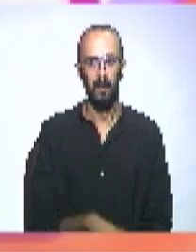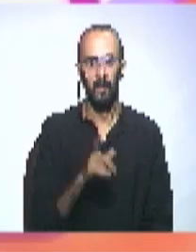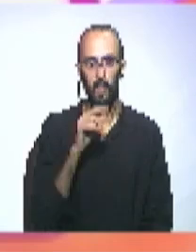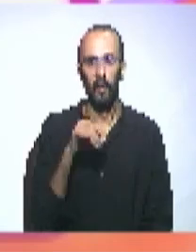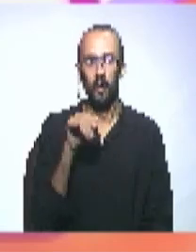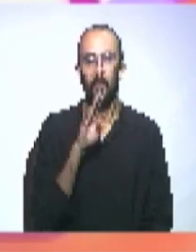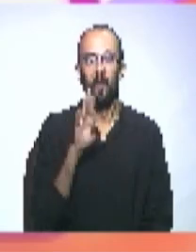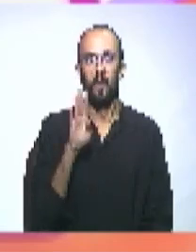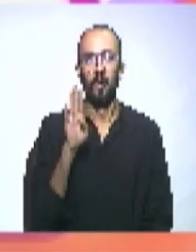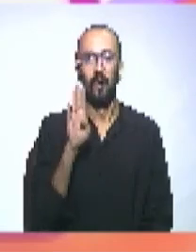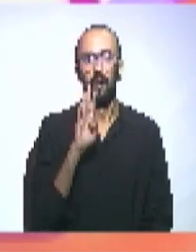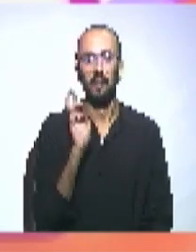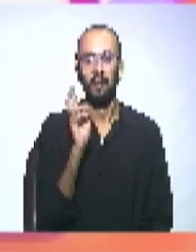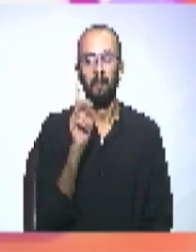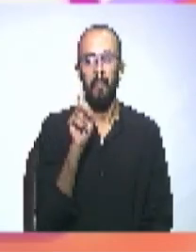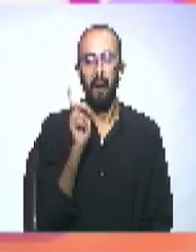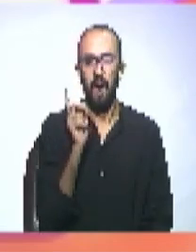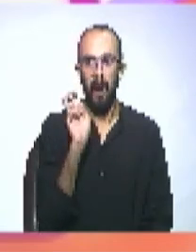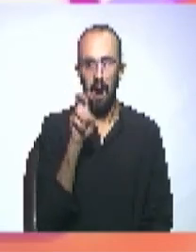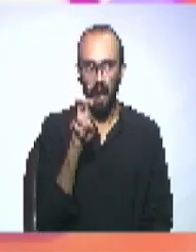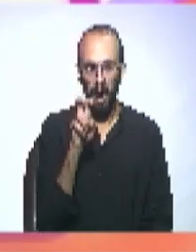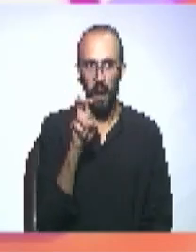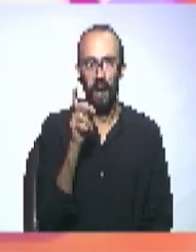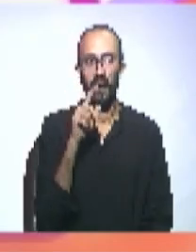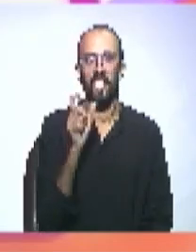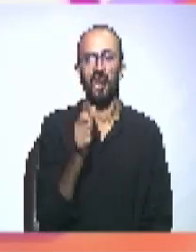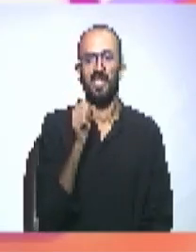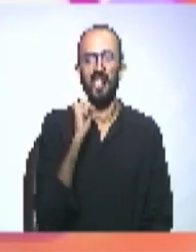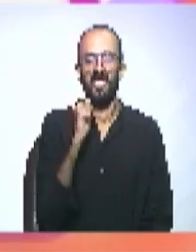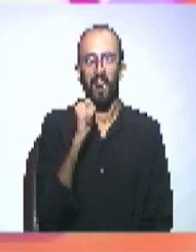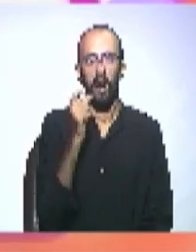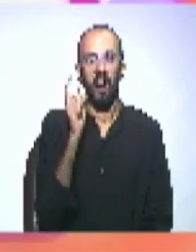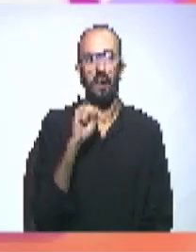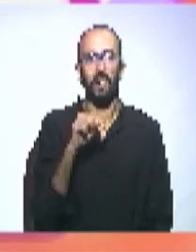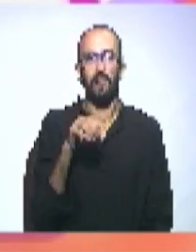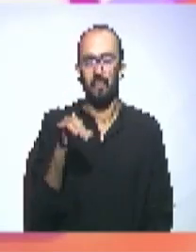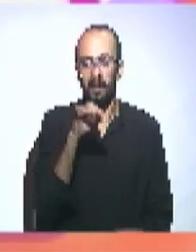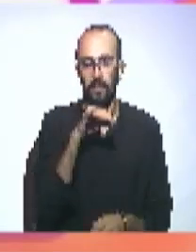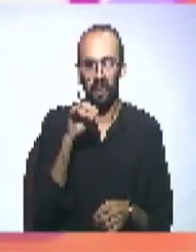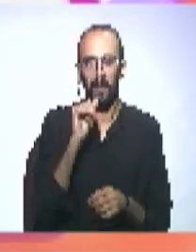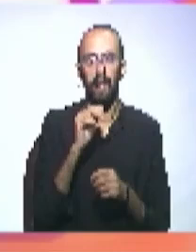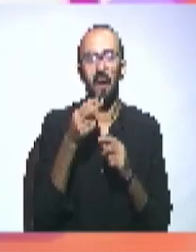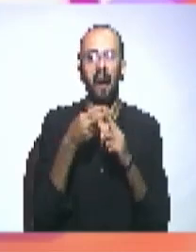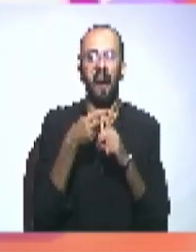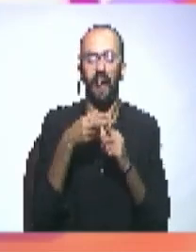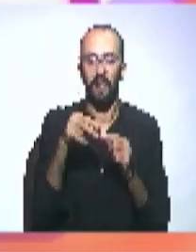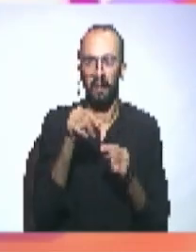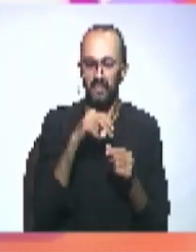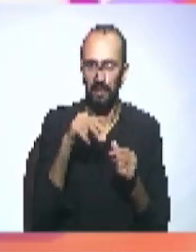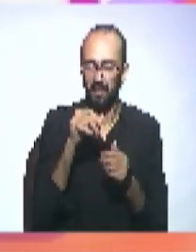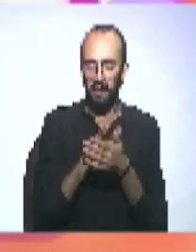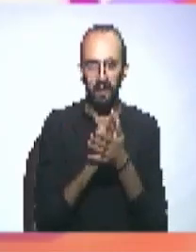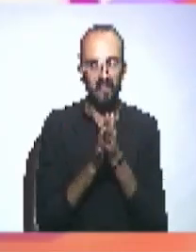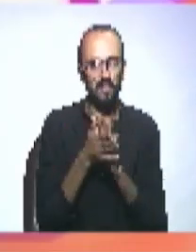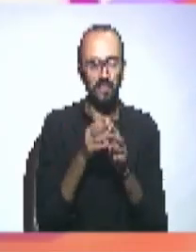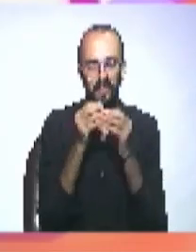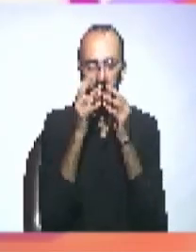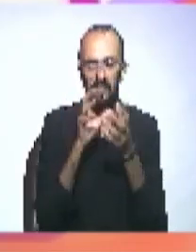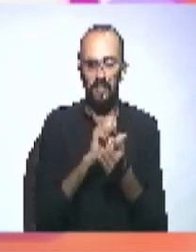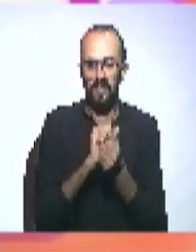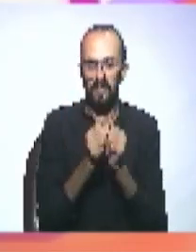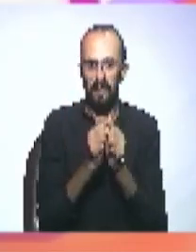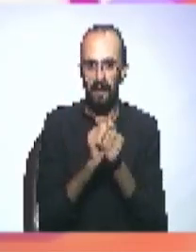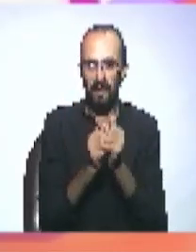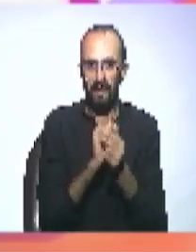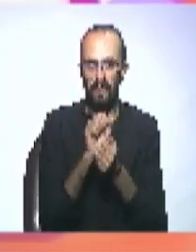وكزبره ناشفه وورق لورا مطحون فقط لا غير. ما نعملش اي حاجه خالص غير كده، نربطها مع بعض، نسمغها